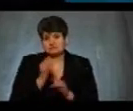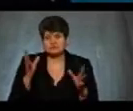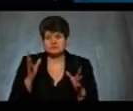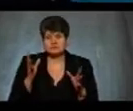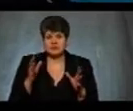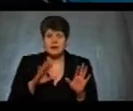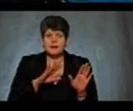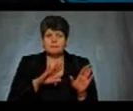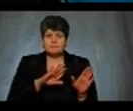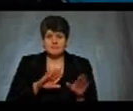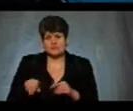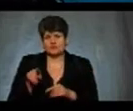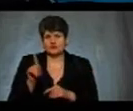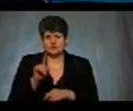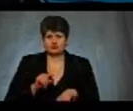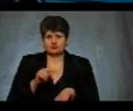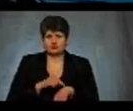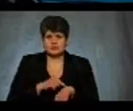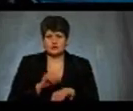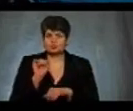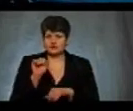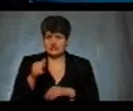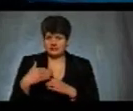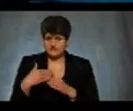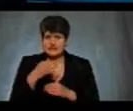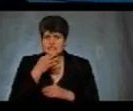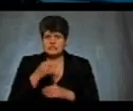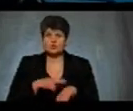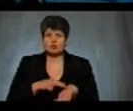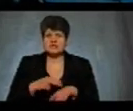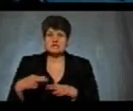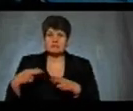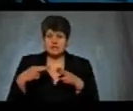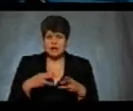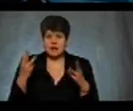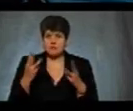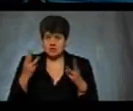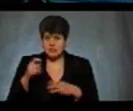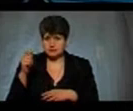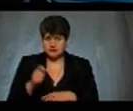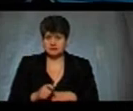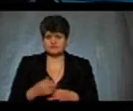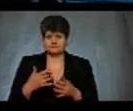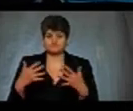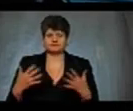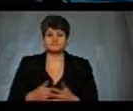Після того, десь через годину часу, сусідка постукала в двері, сказала, що поліція приїхала, пожежна і так далі.